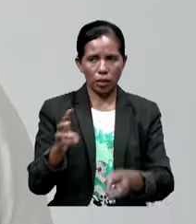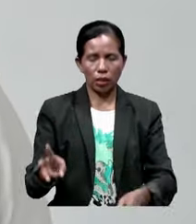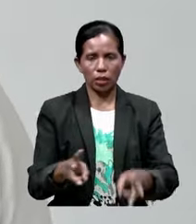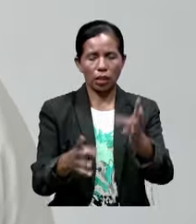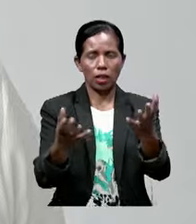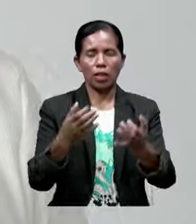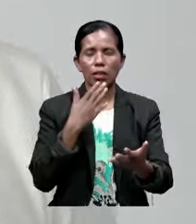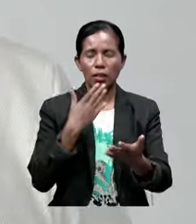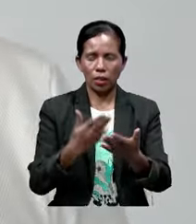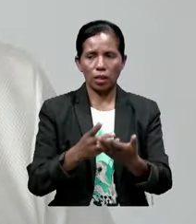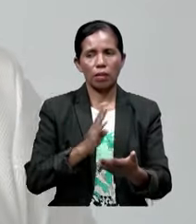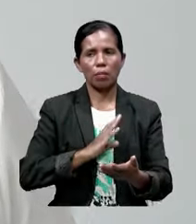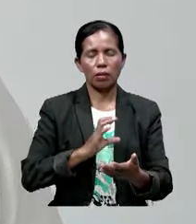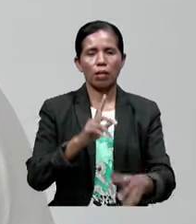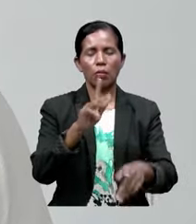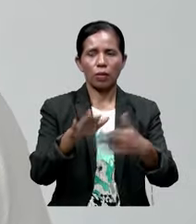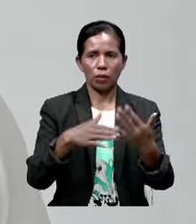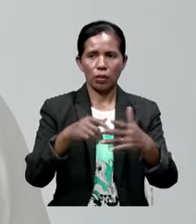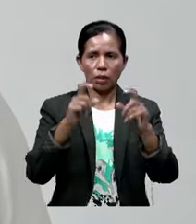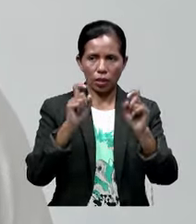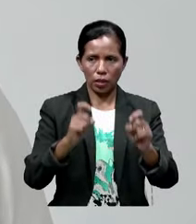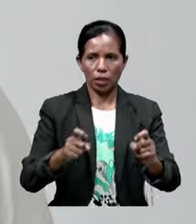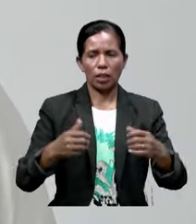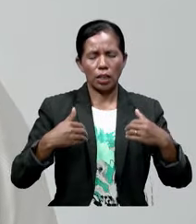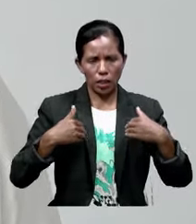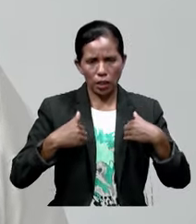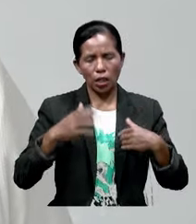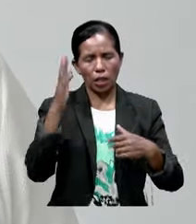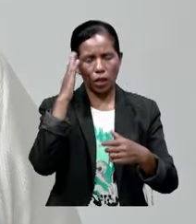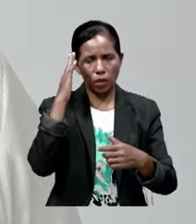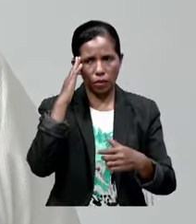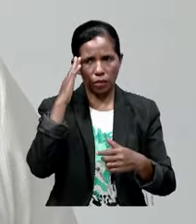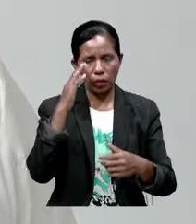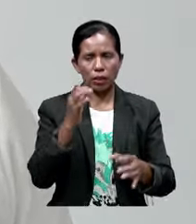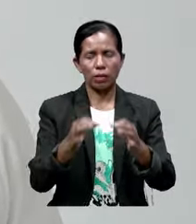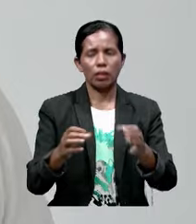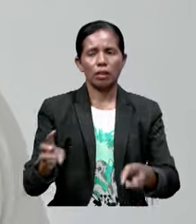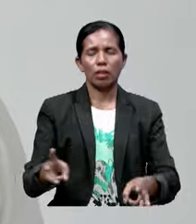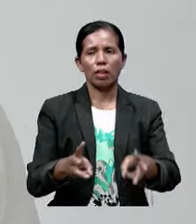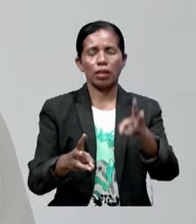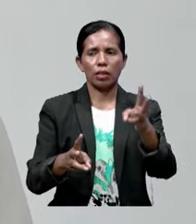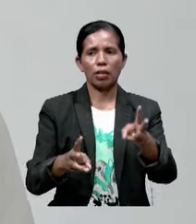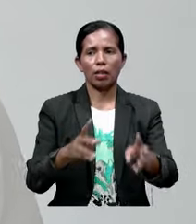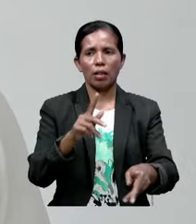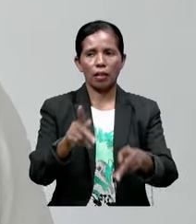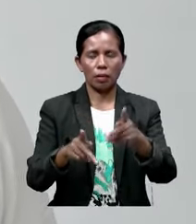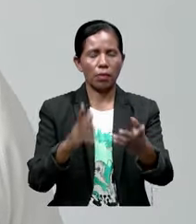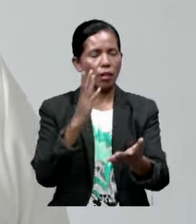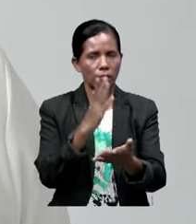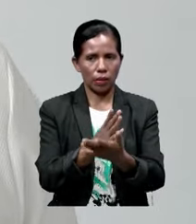ke Baukau larang komunitas Ramos tengki ya konsensia se istrada ne liuba maka komunitas ne